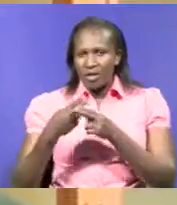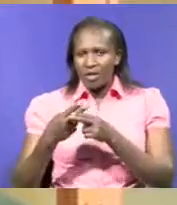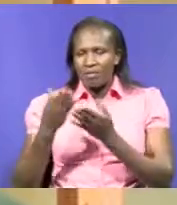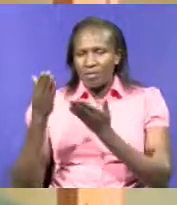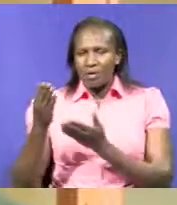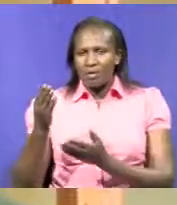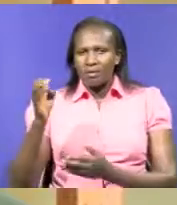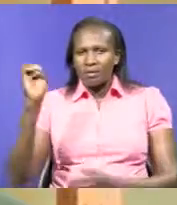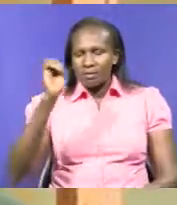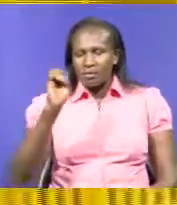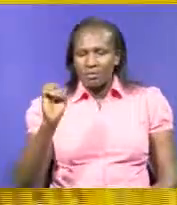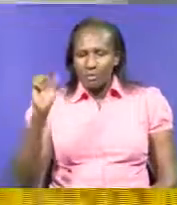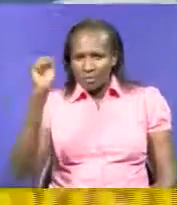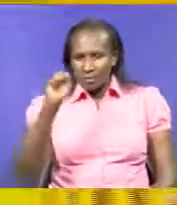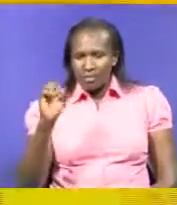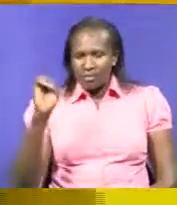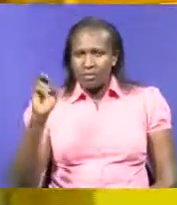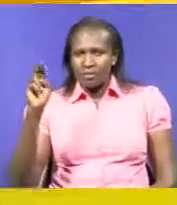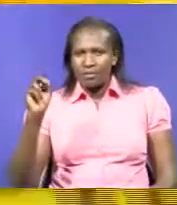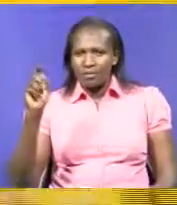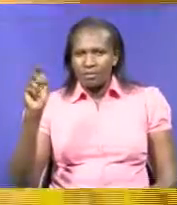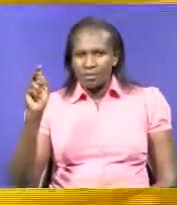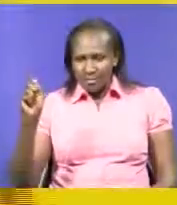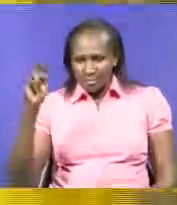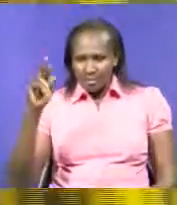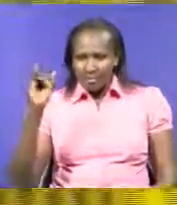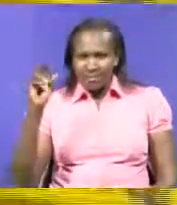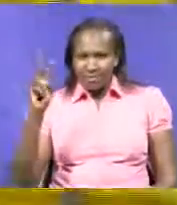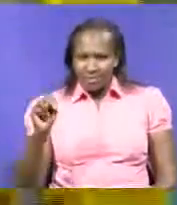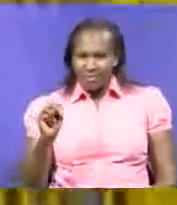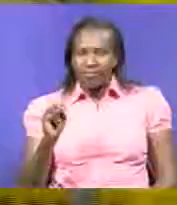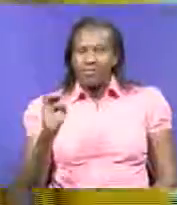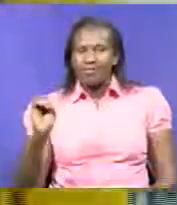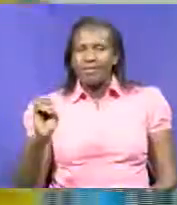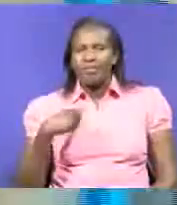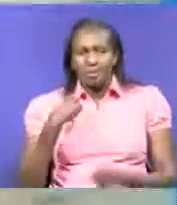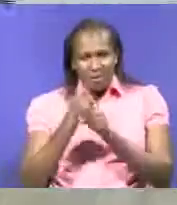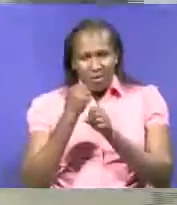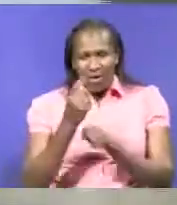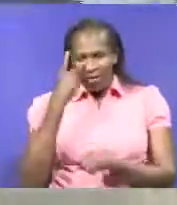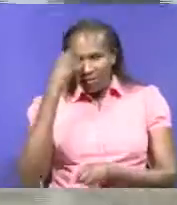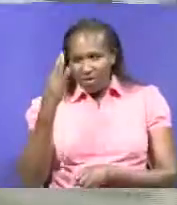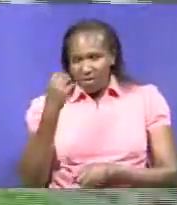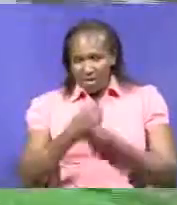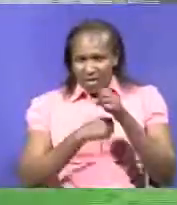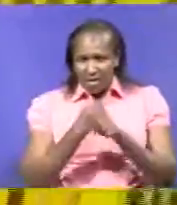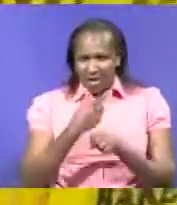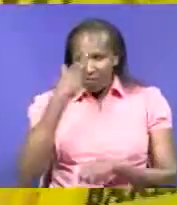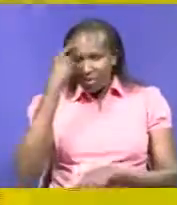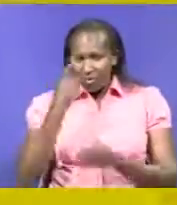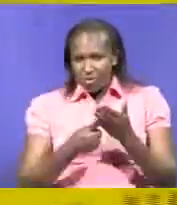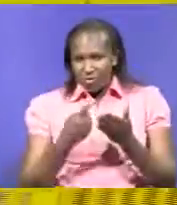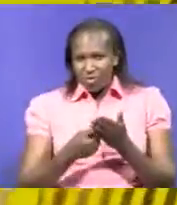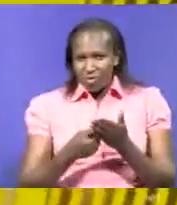Nanyama. Nimefanya hii kazi kwa miaka 3. Na ninafurahia kwa sababu hapo ndio